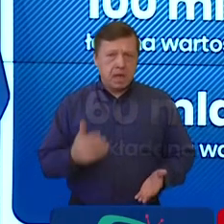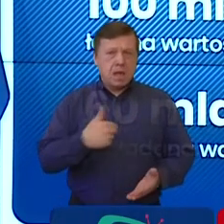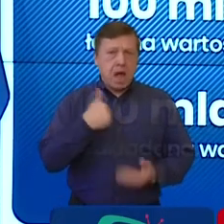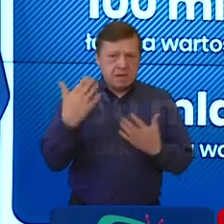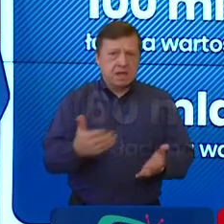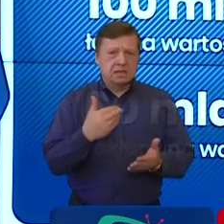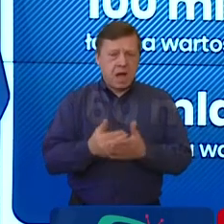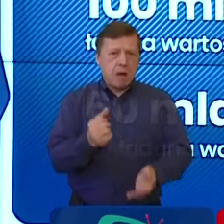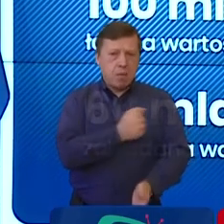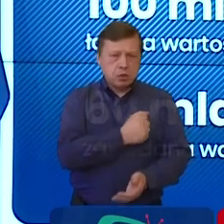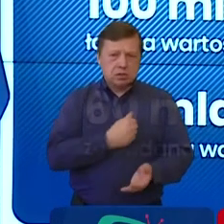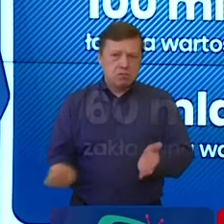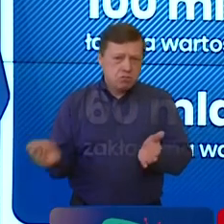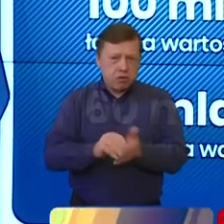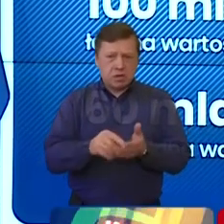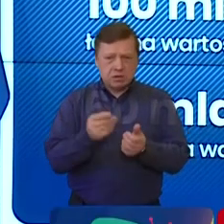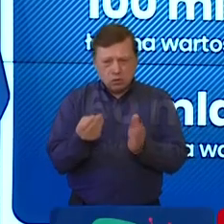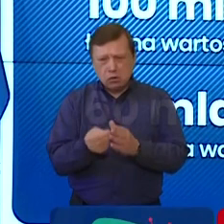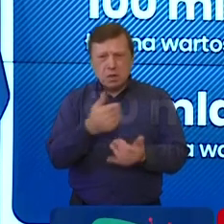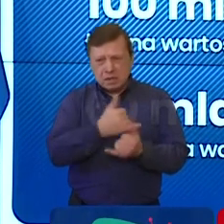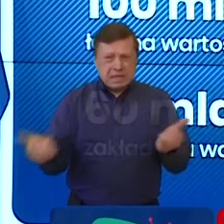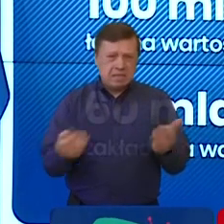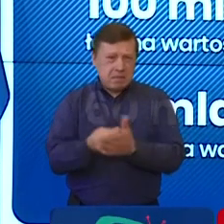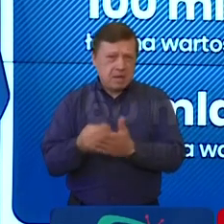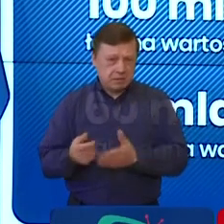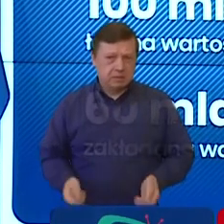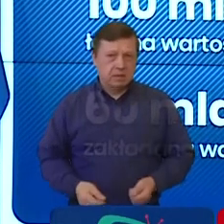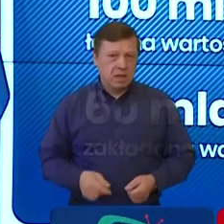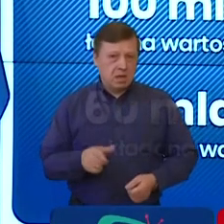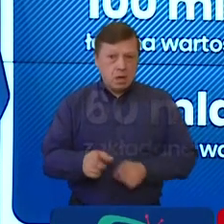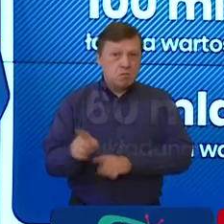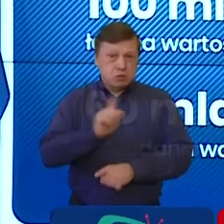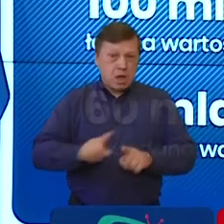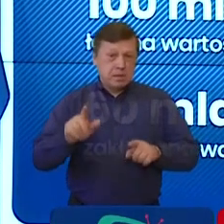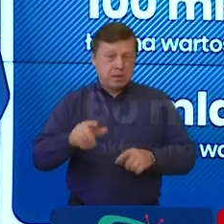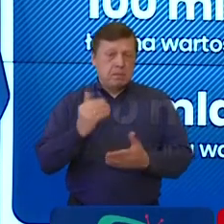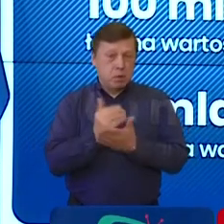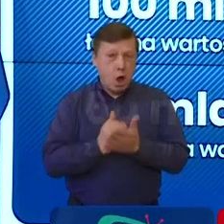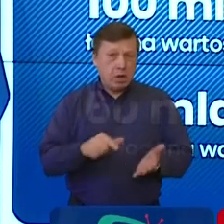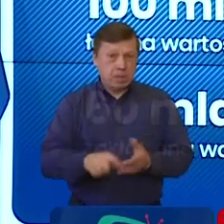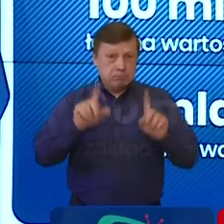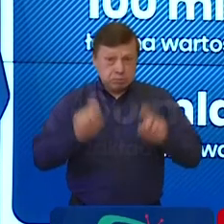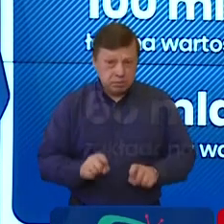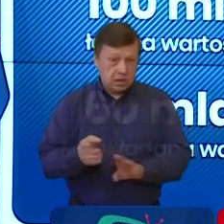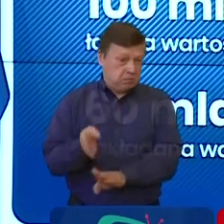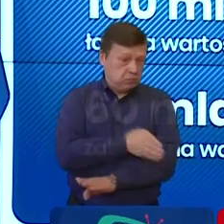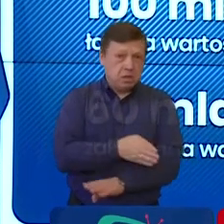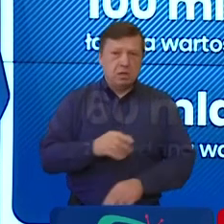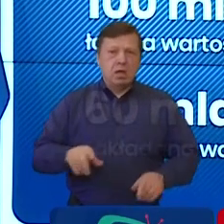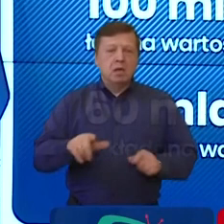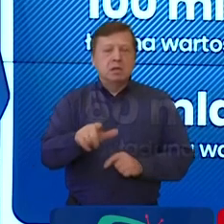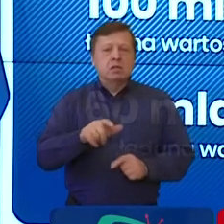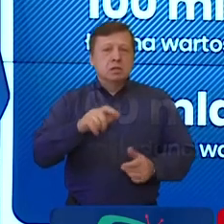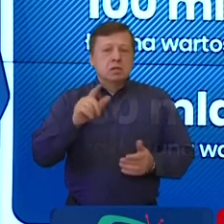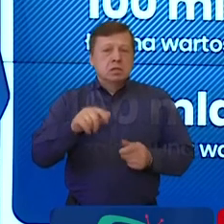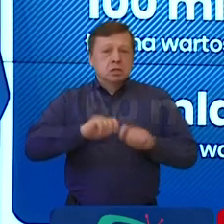pożyczki, na dotacje, na subwencje. Jeszcze zanim ten program ruszył, wniosków na zwolnienie z